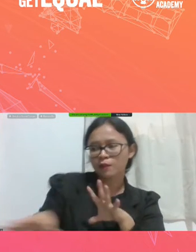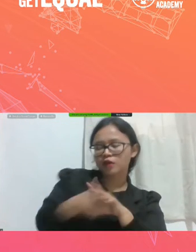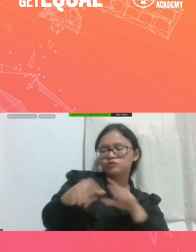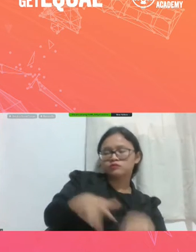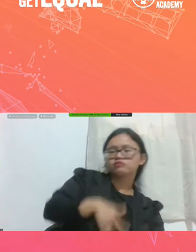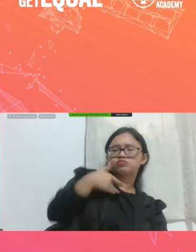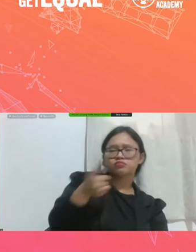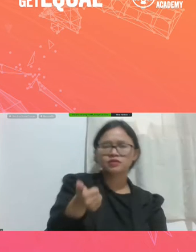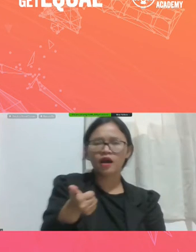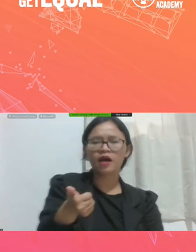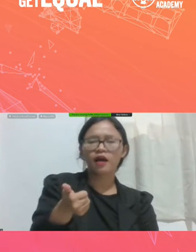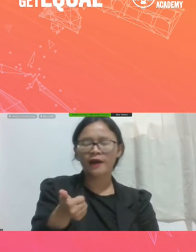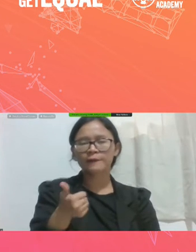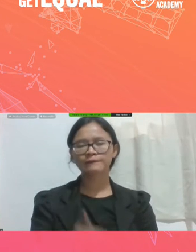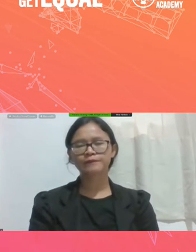lagi.